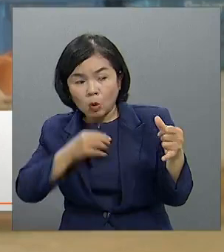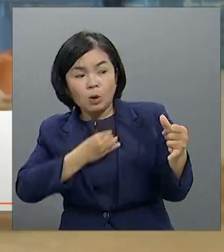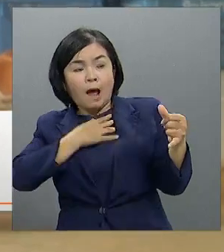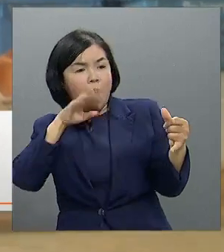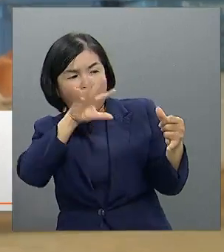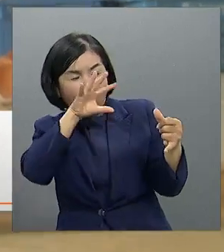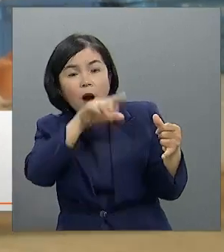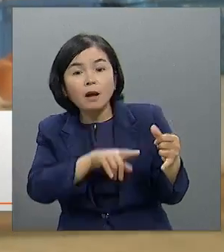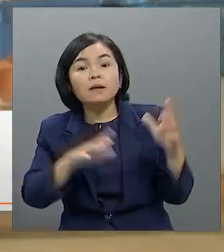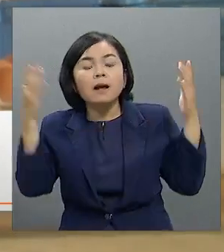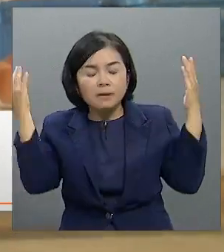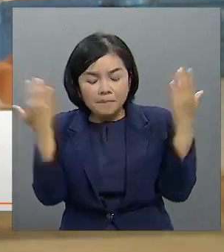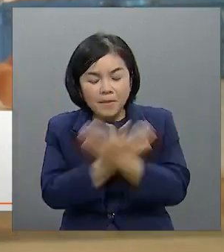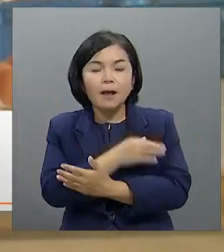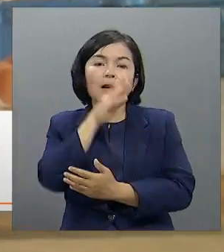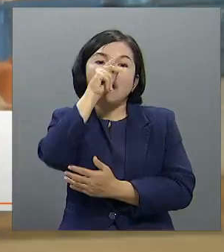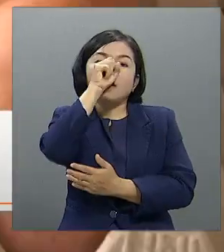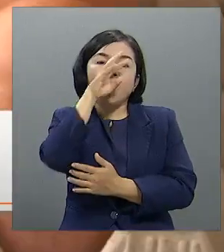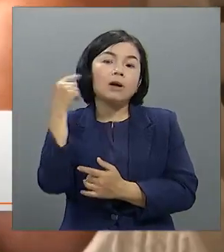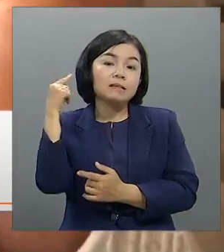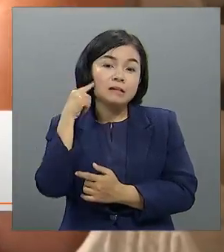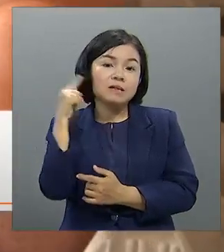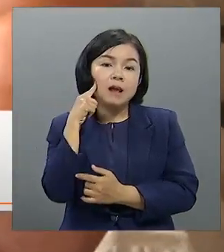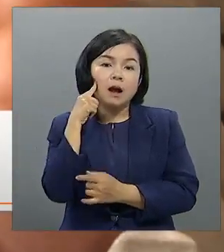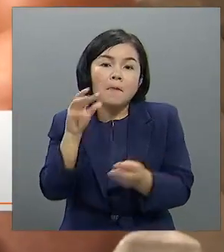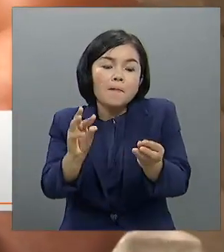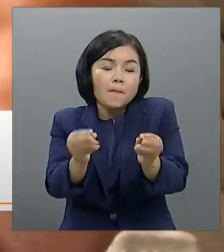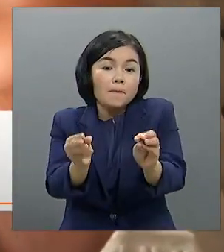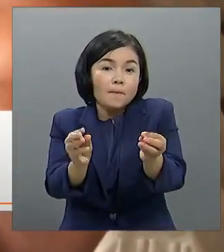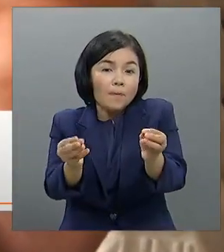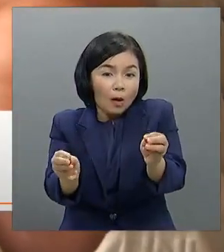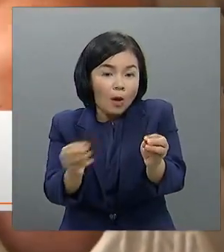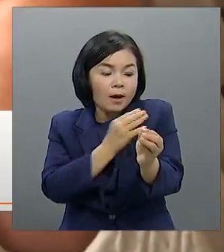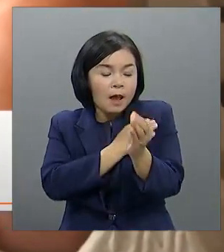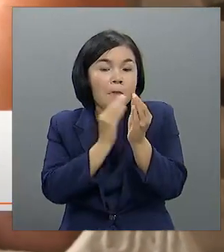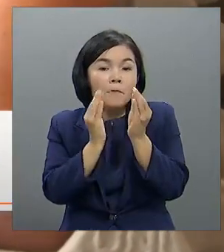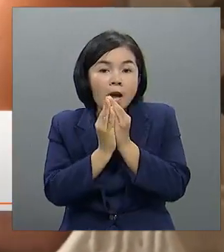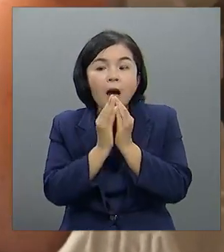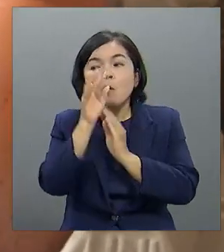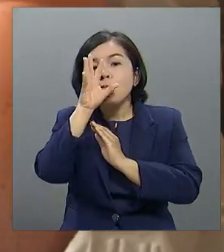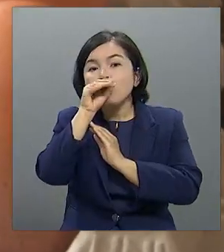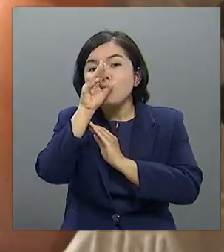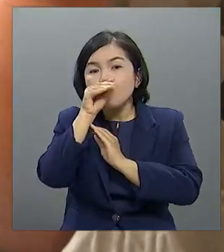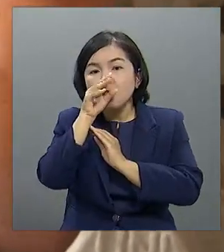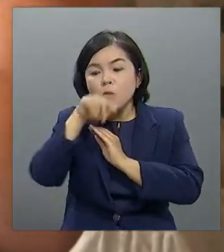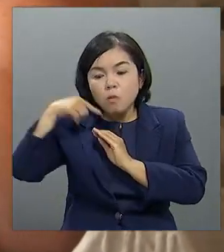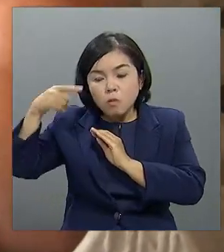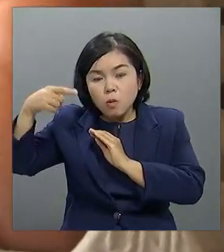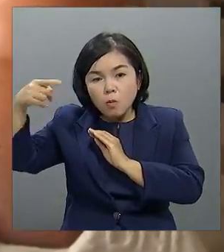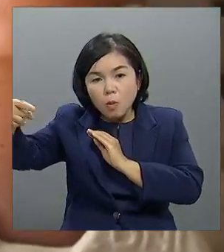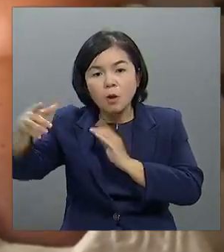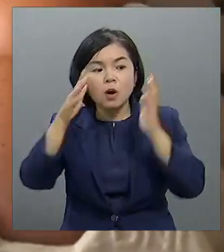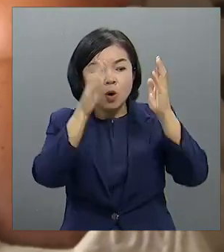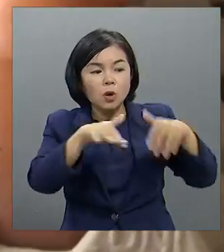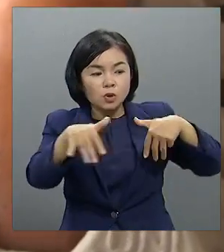องใช้วิธีเปิดเสียงธรรมะให้ไก่ฟังเนี่ยนะคะพอคนเดินเข้าไปในฟาร์มไก่ก็จะอยู่ในอาการสงบแล้วก็ไม่มีอาการตื่น